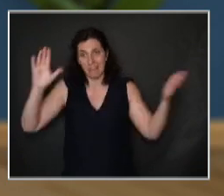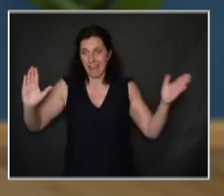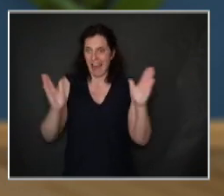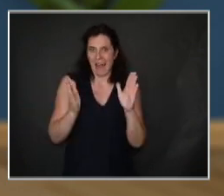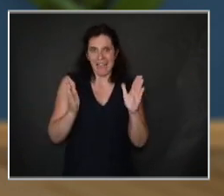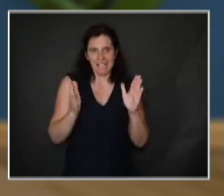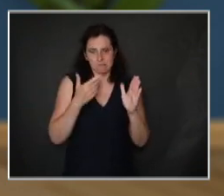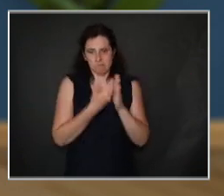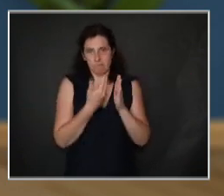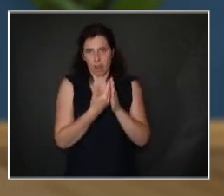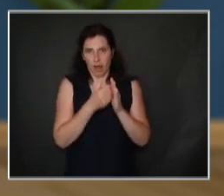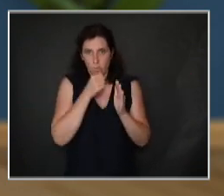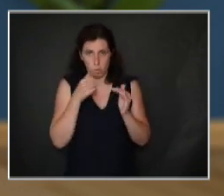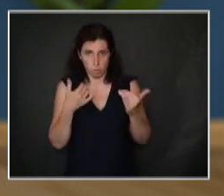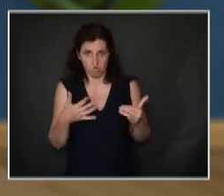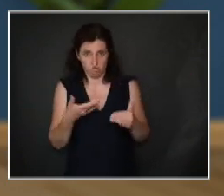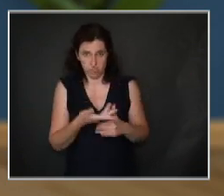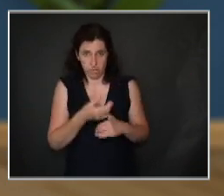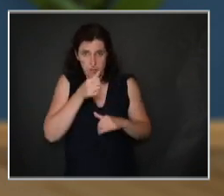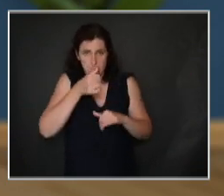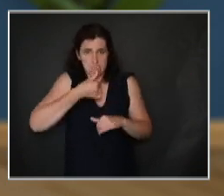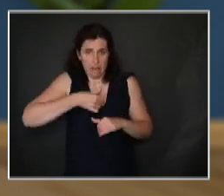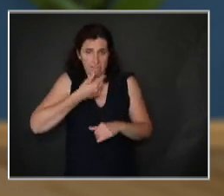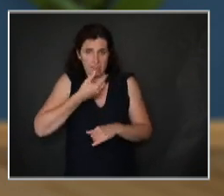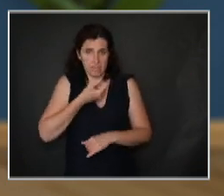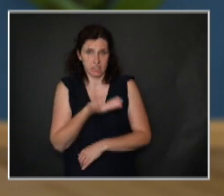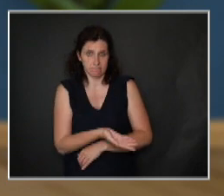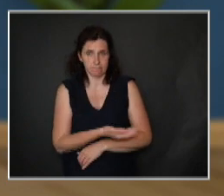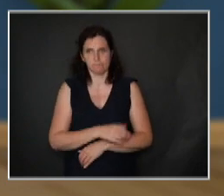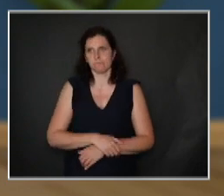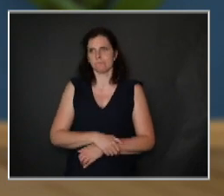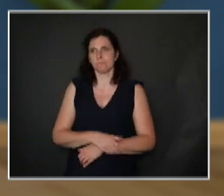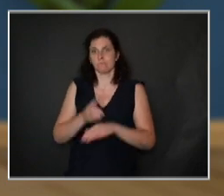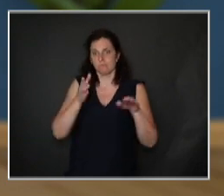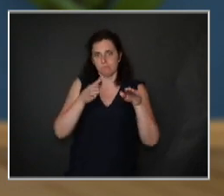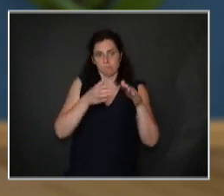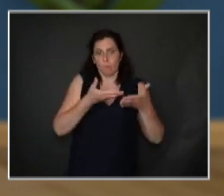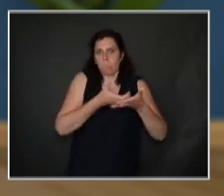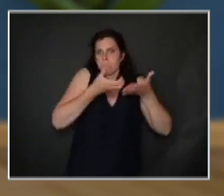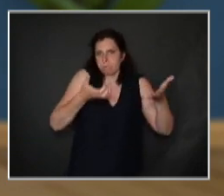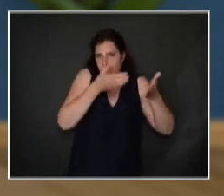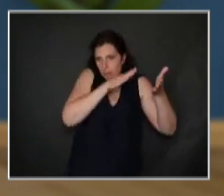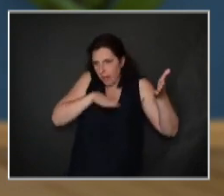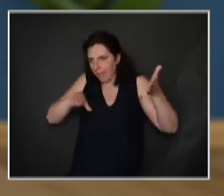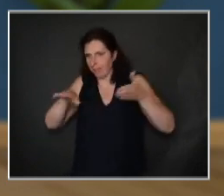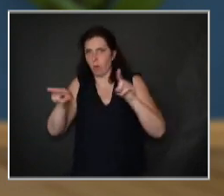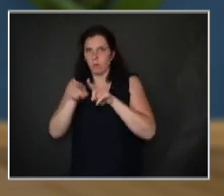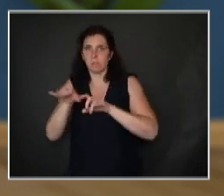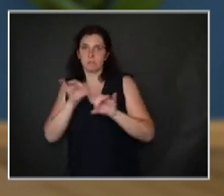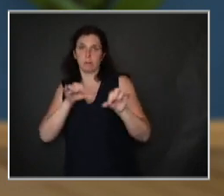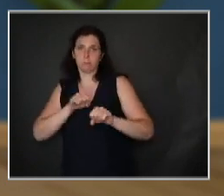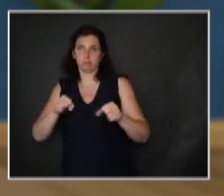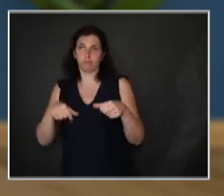mal beaucoup plus facilement. À côté, la sœur jumelle de la surcharge pondérale, c'est la sédentarité.